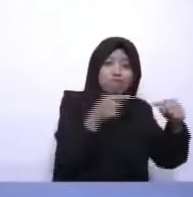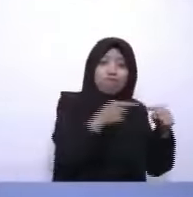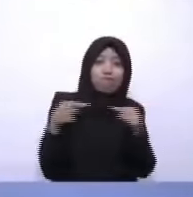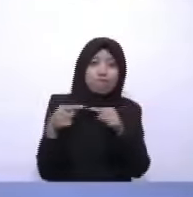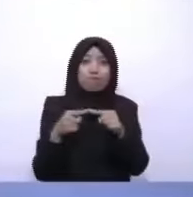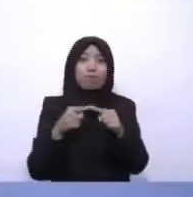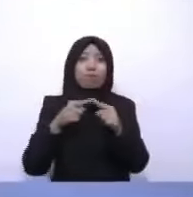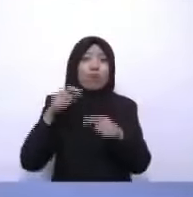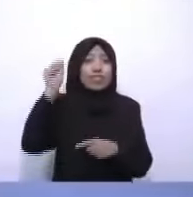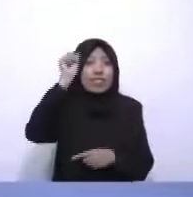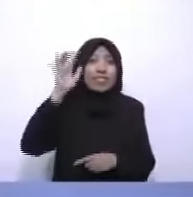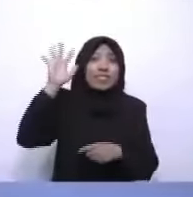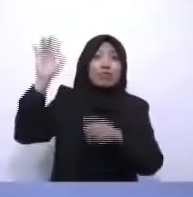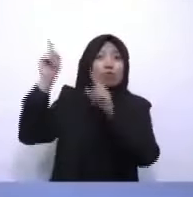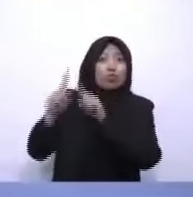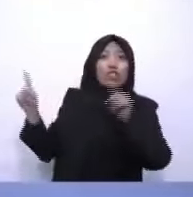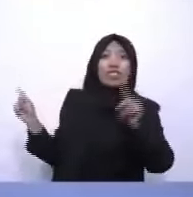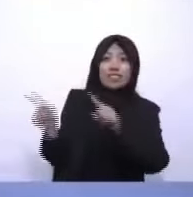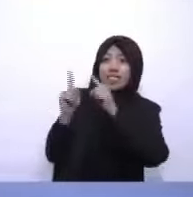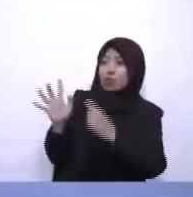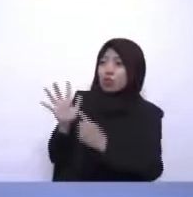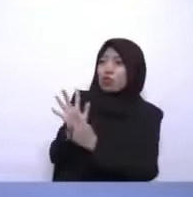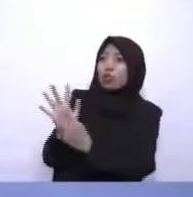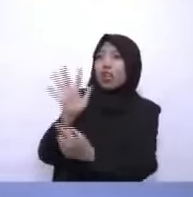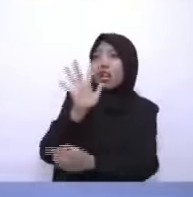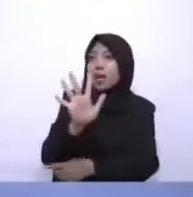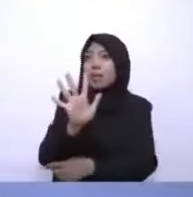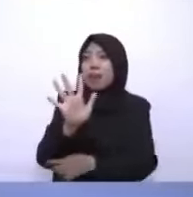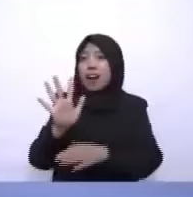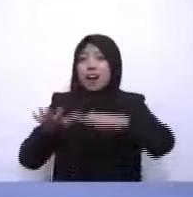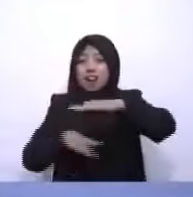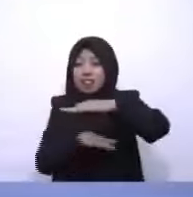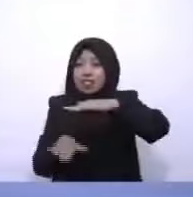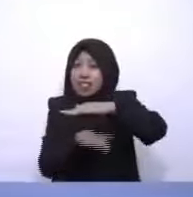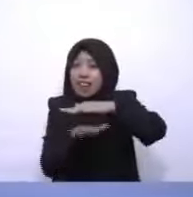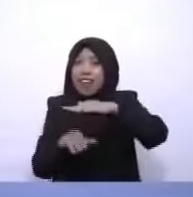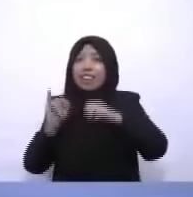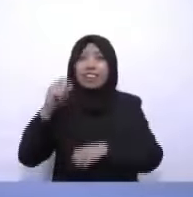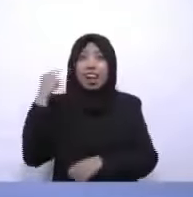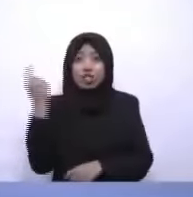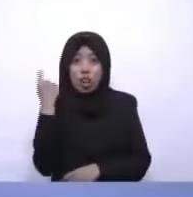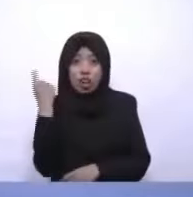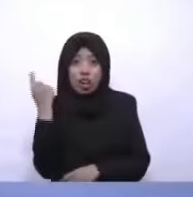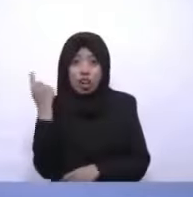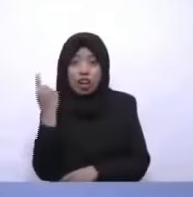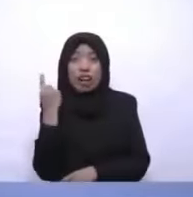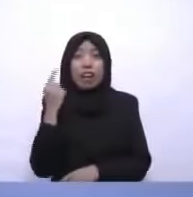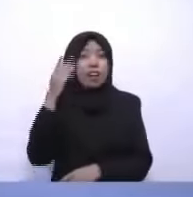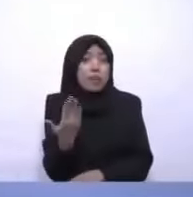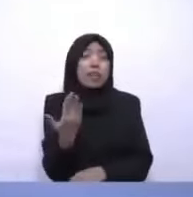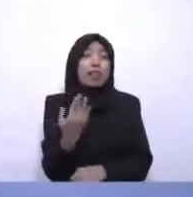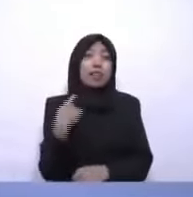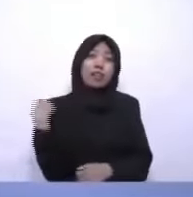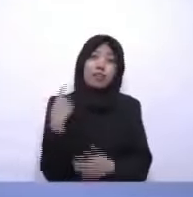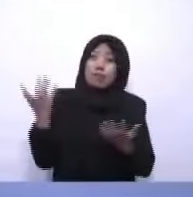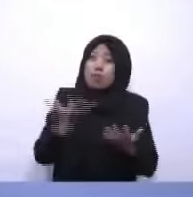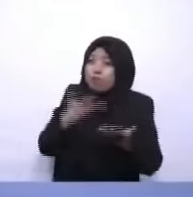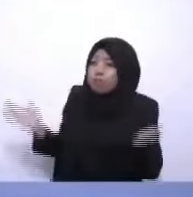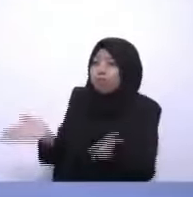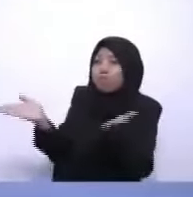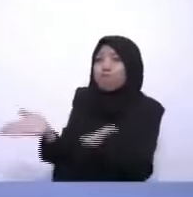seni, musik, dan pertunjukan dengan 5 gedung berstandar internasional. Ini untuk memajukan